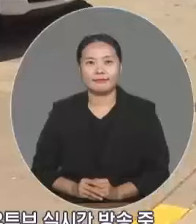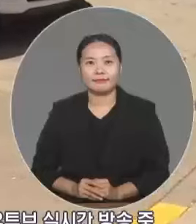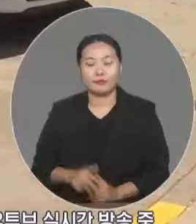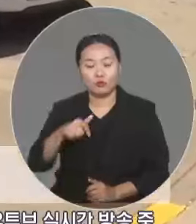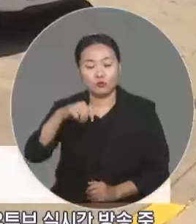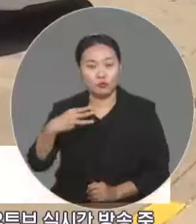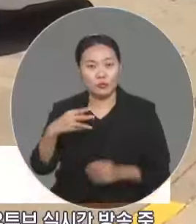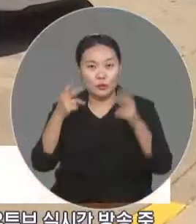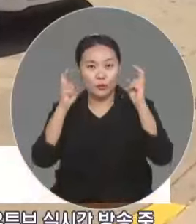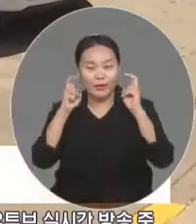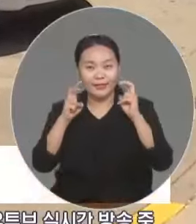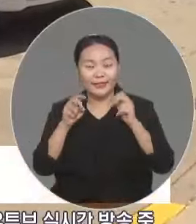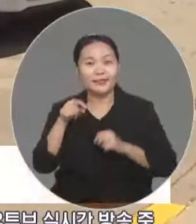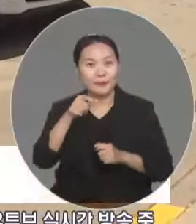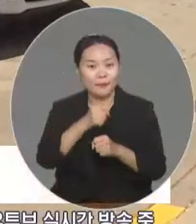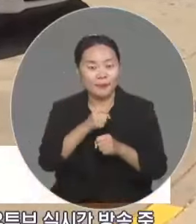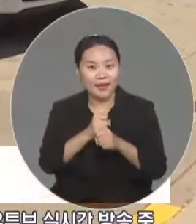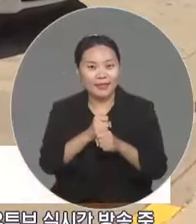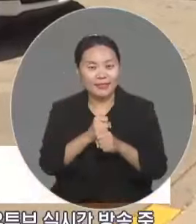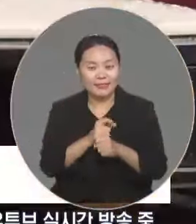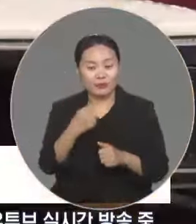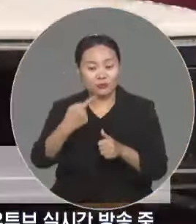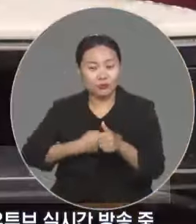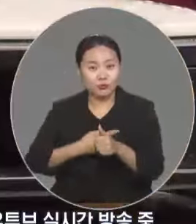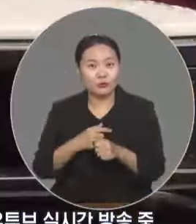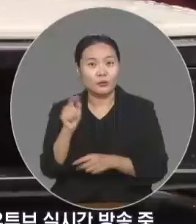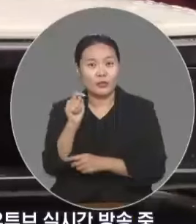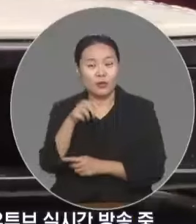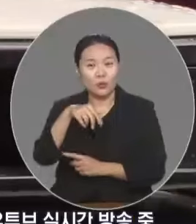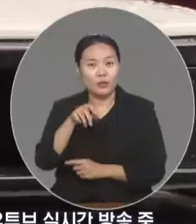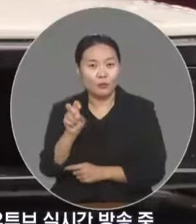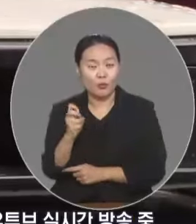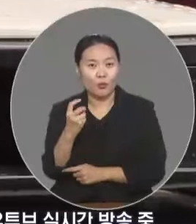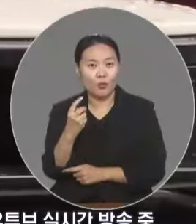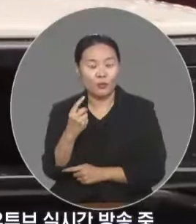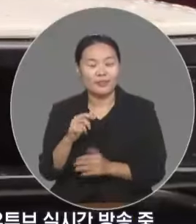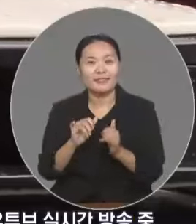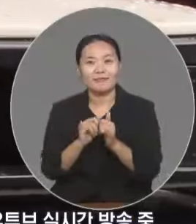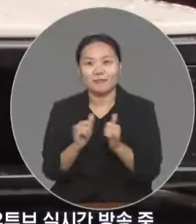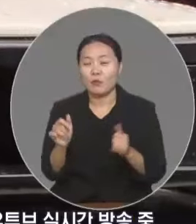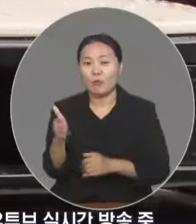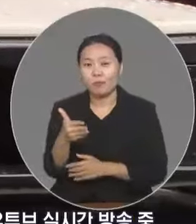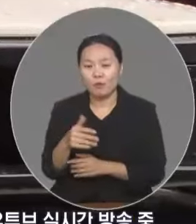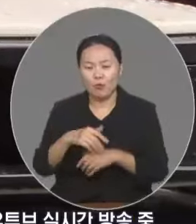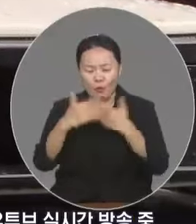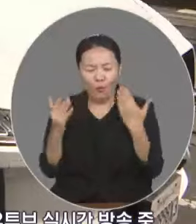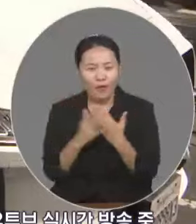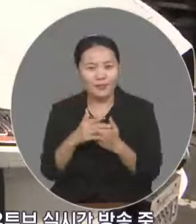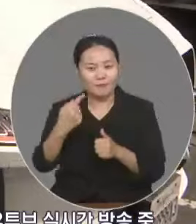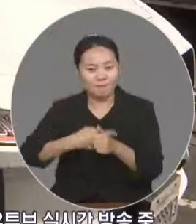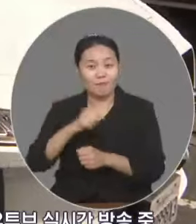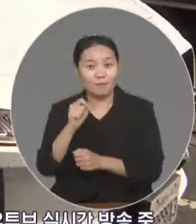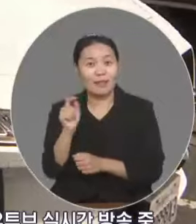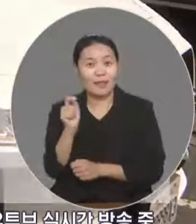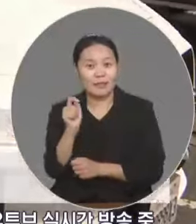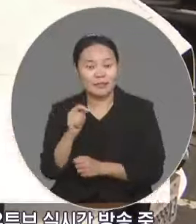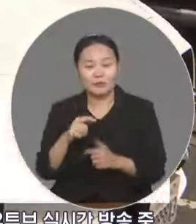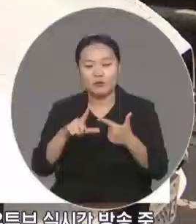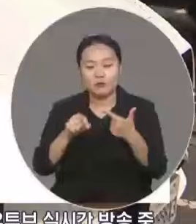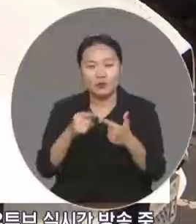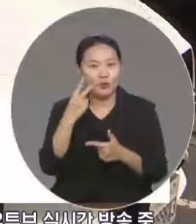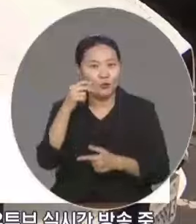구글의 모 회사 알파벳이 만든 로봇택시 웨이모. 운전자가 없는 완전 자율주행 택시로 지난 6월